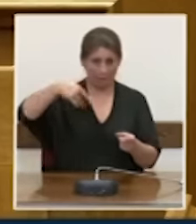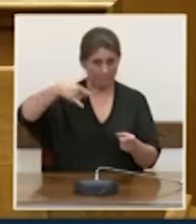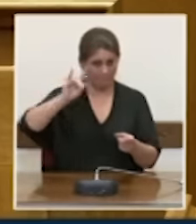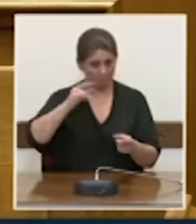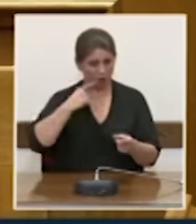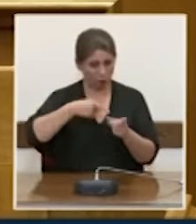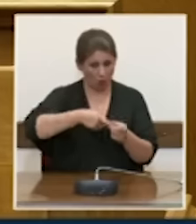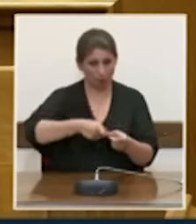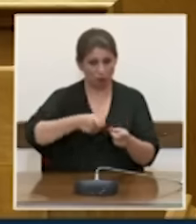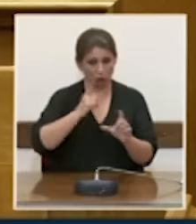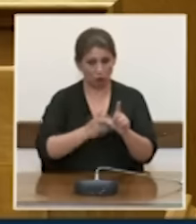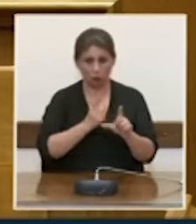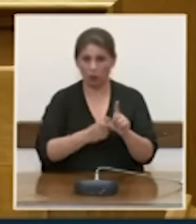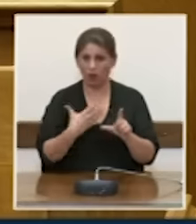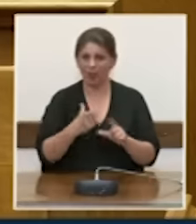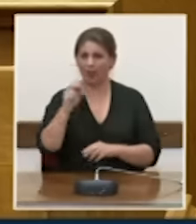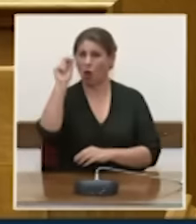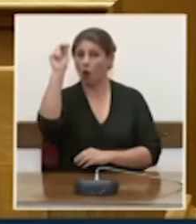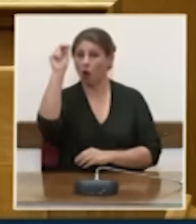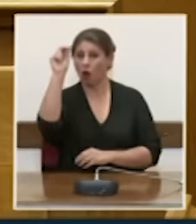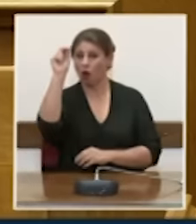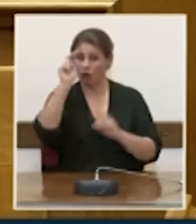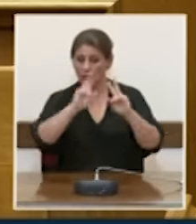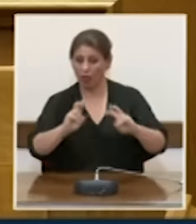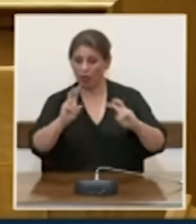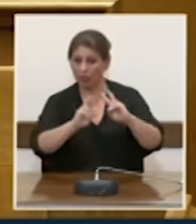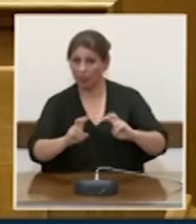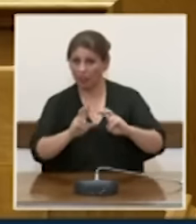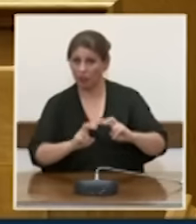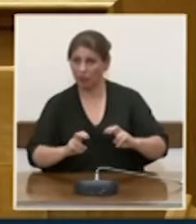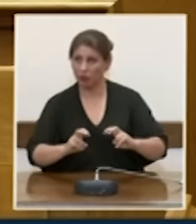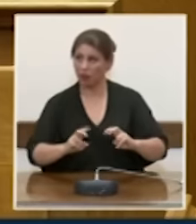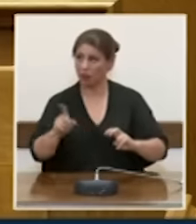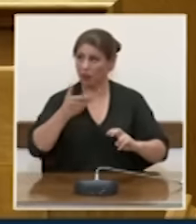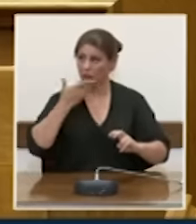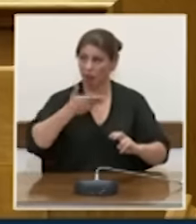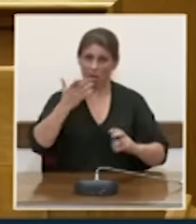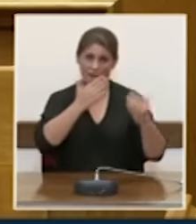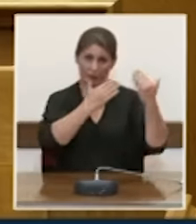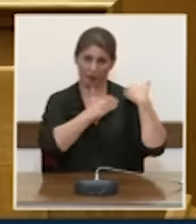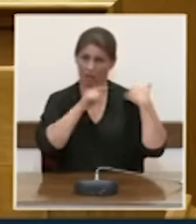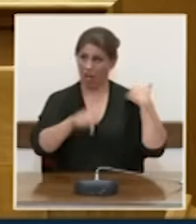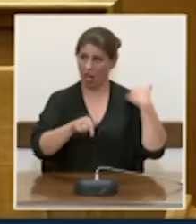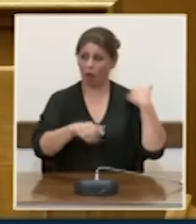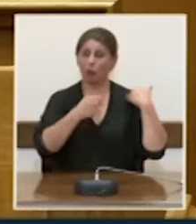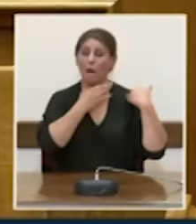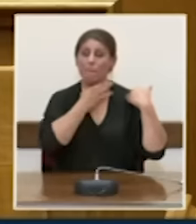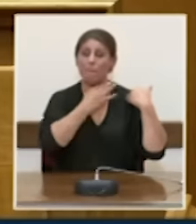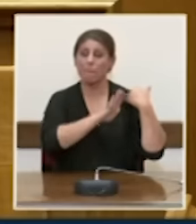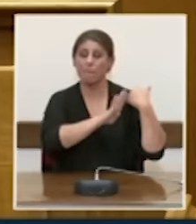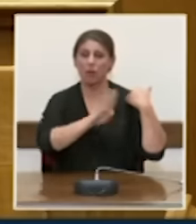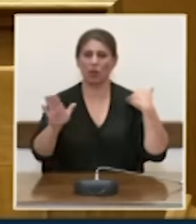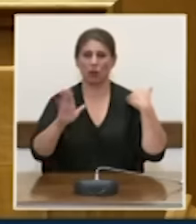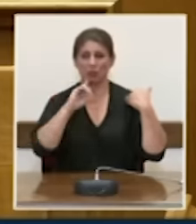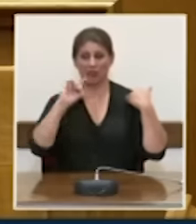ΚΚΕ έχει πάρει όρκο να διερευνηθεί και να αποδοθούν ευθύνες, κάτι που επήγη μάλιστα μετά τη